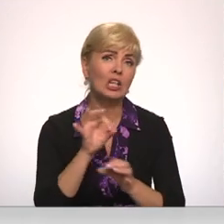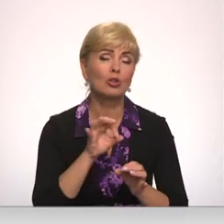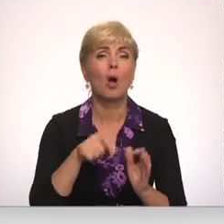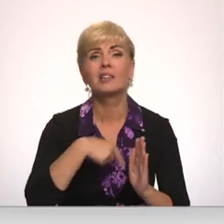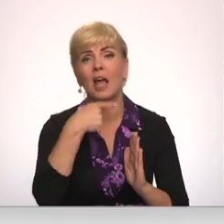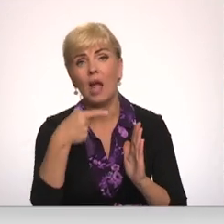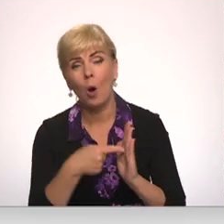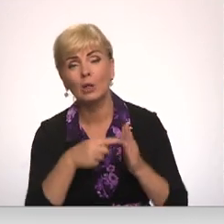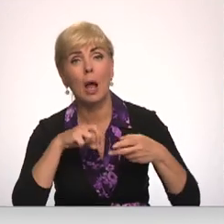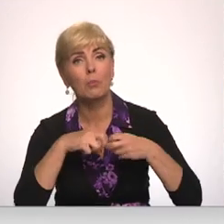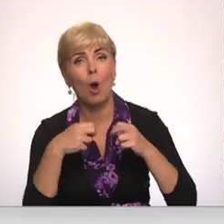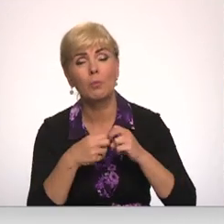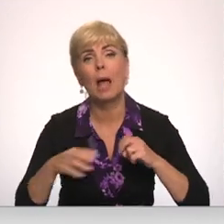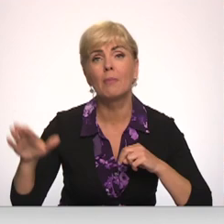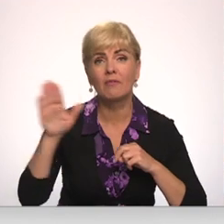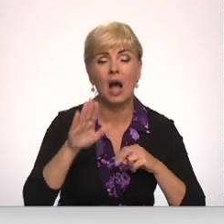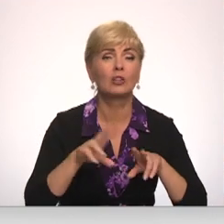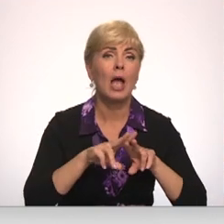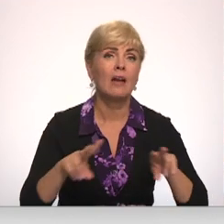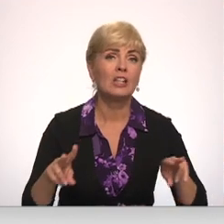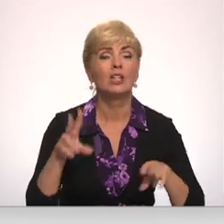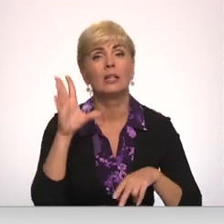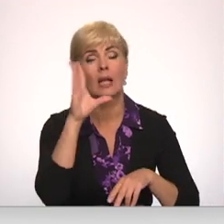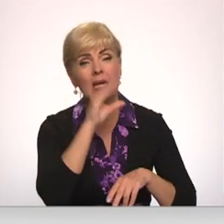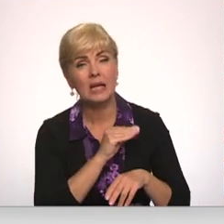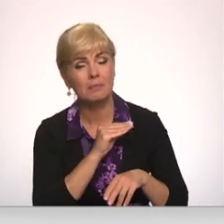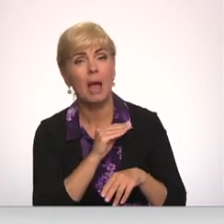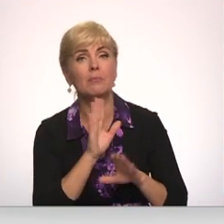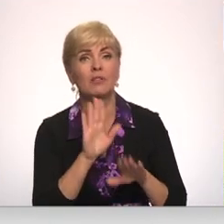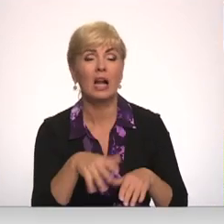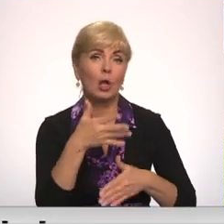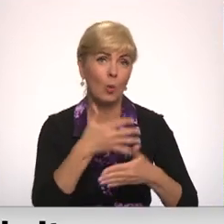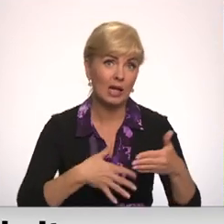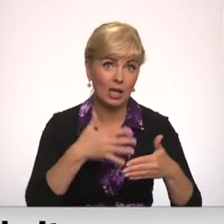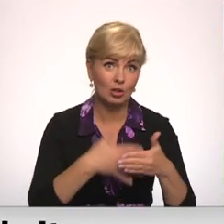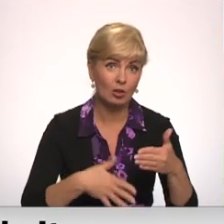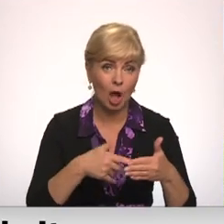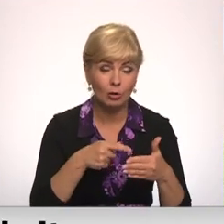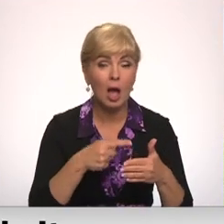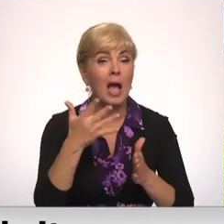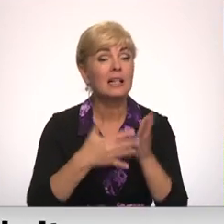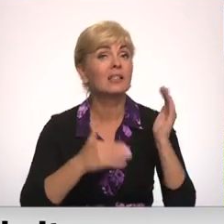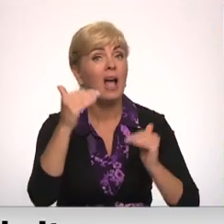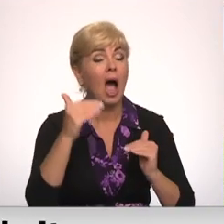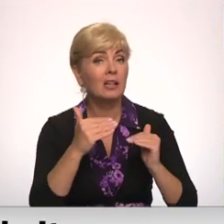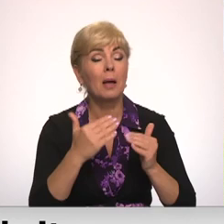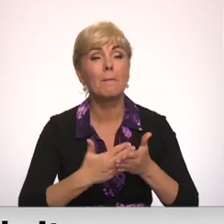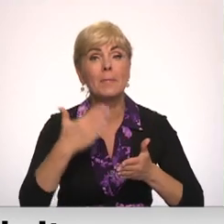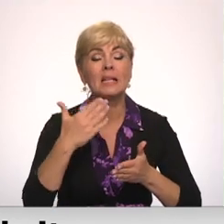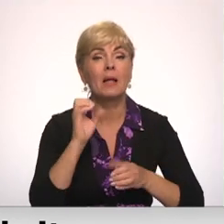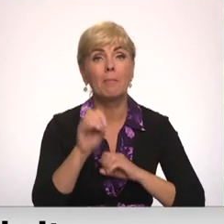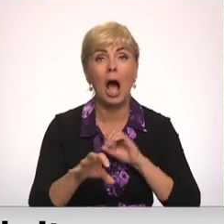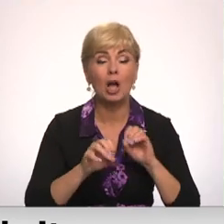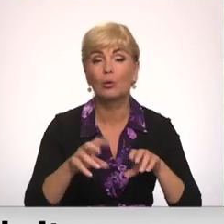tāda problemātika valstī, to ministrija iespējams varētu risināt. Statistiku par bīstamu atkritumu uzglabāšanas